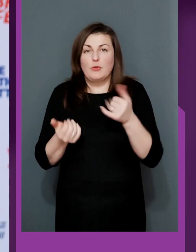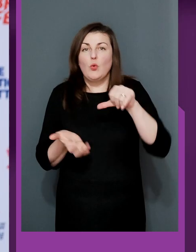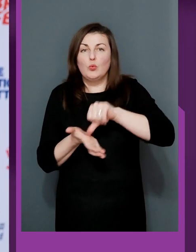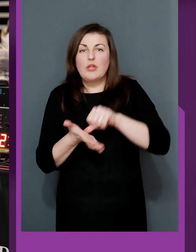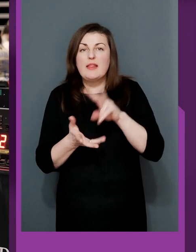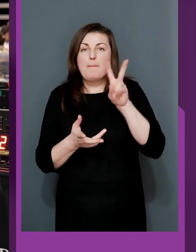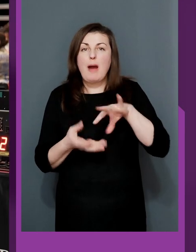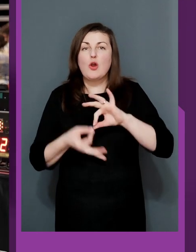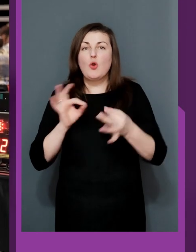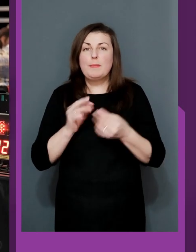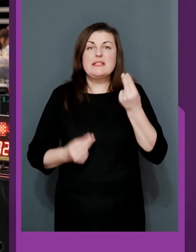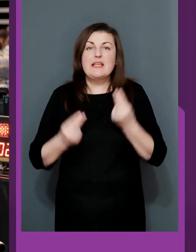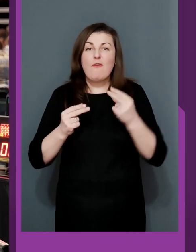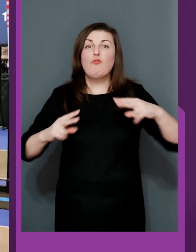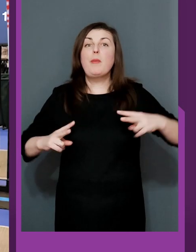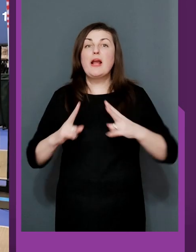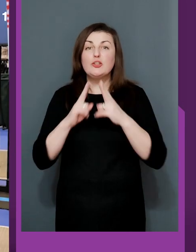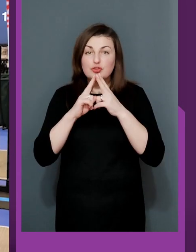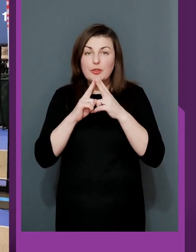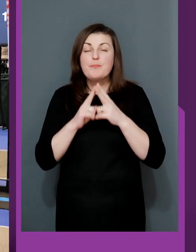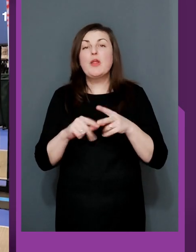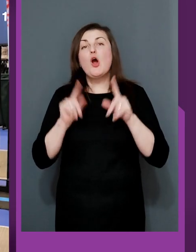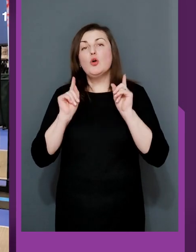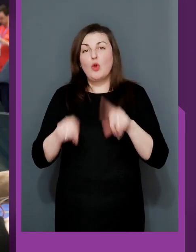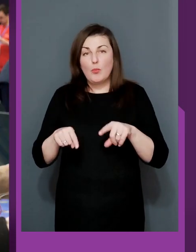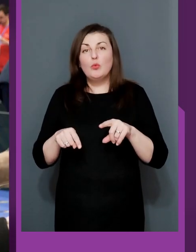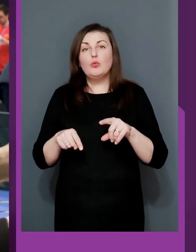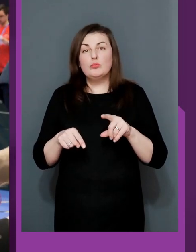участь у паралімпійських играх в Париже